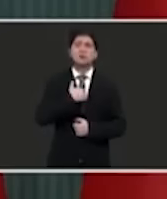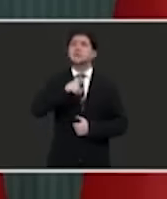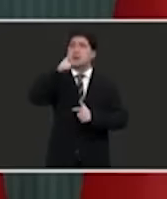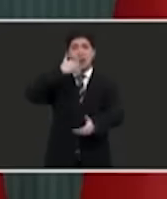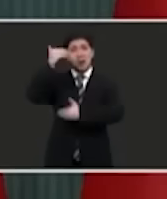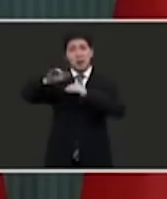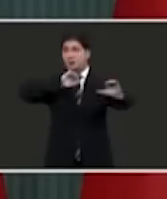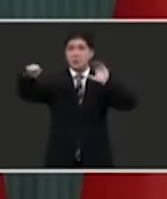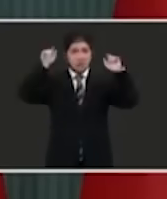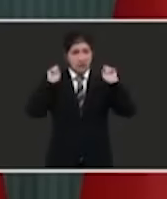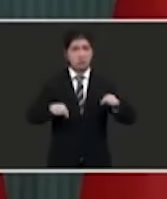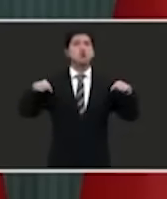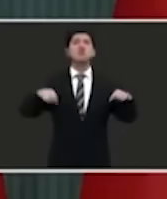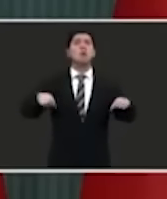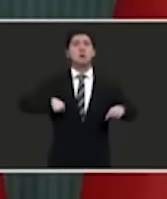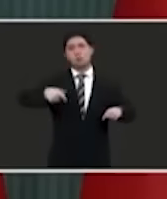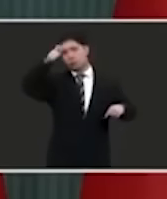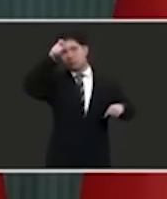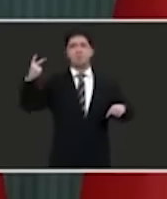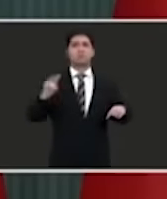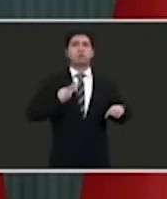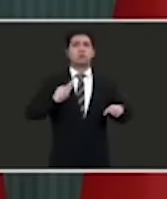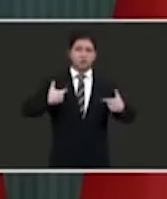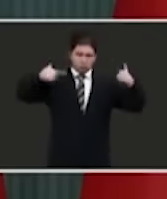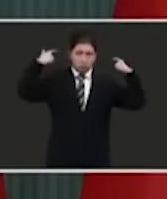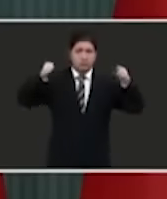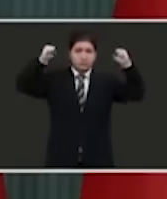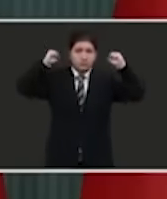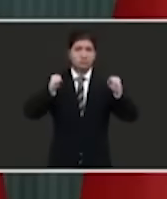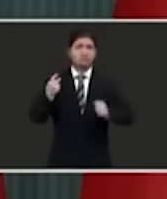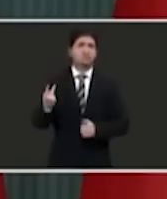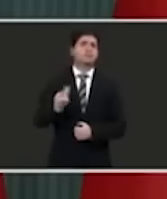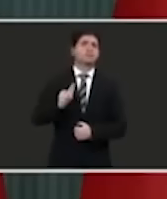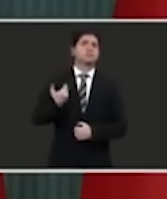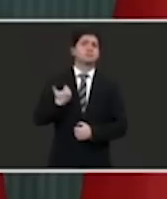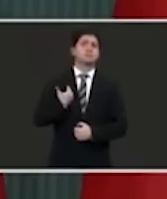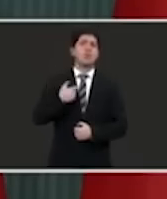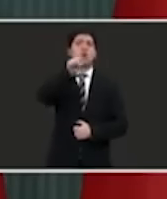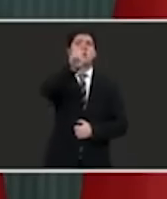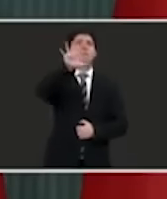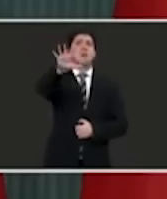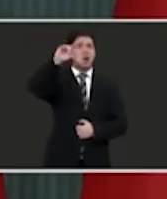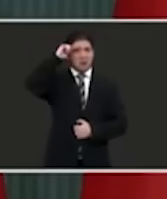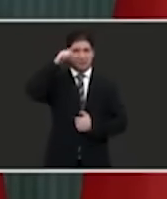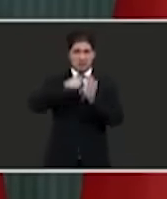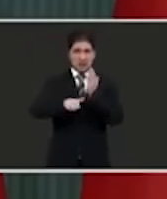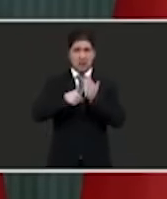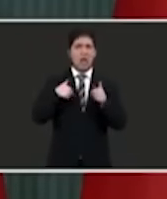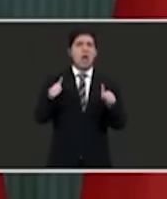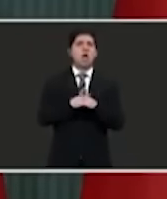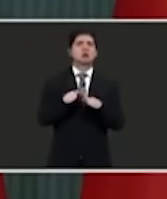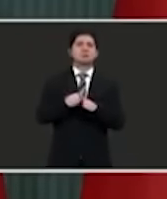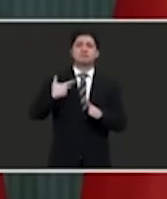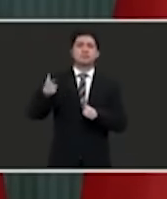an Türkiye'nin omuzlarındadır. 15 Kasım'da eşimin